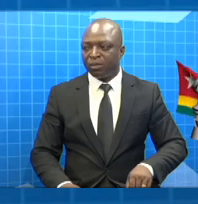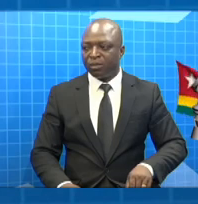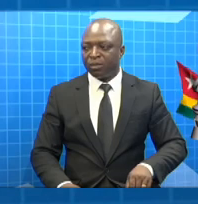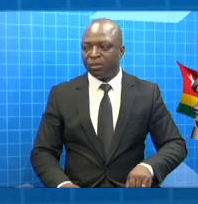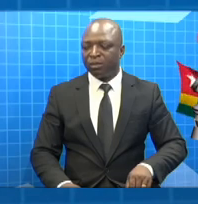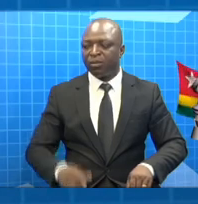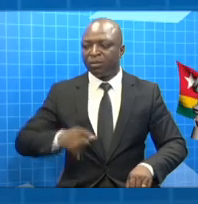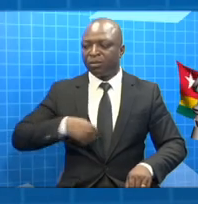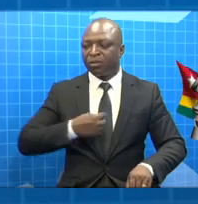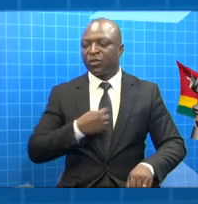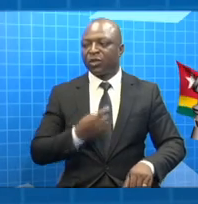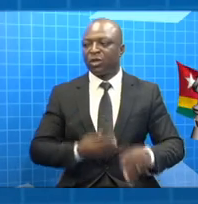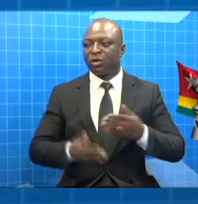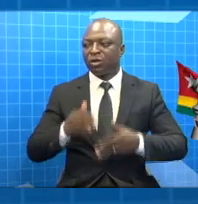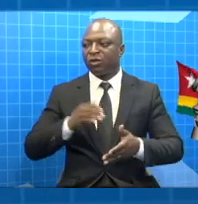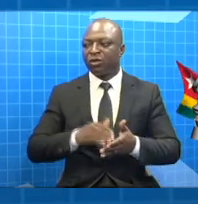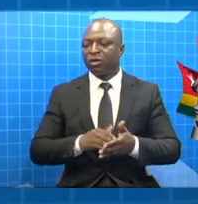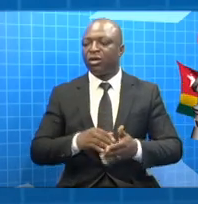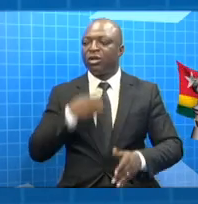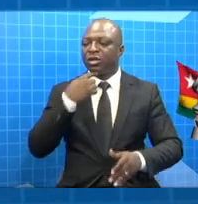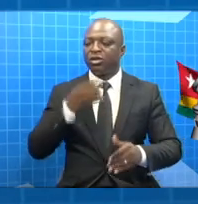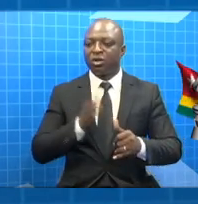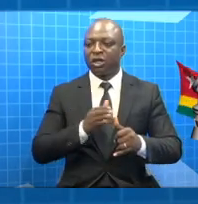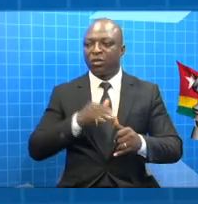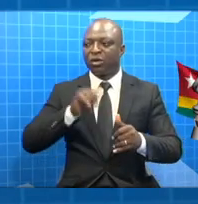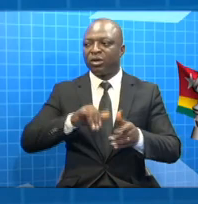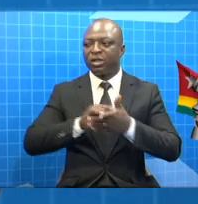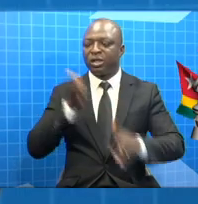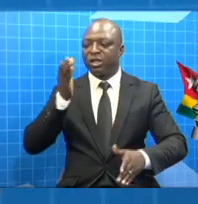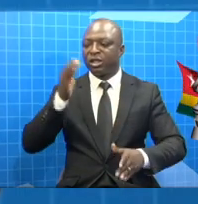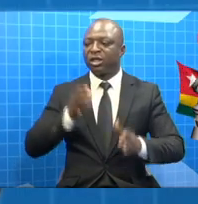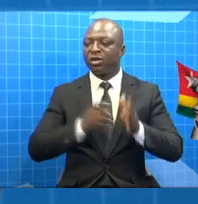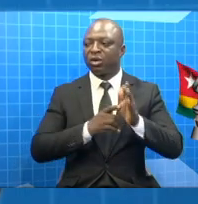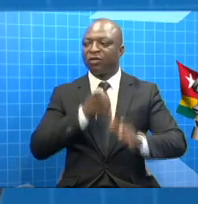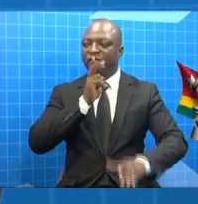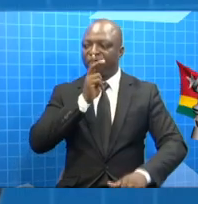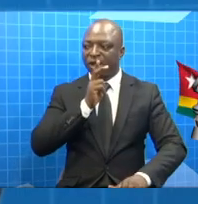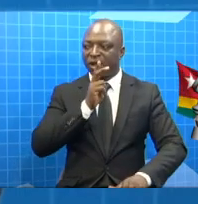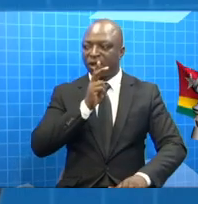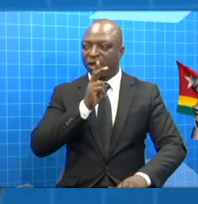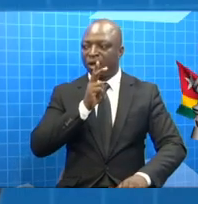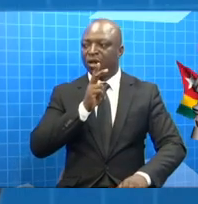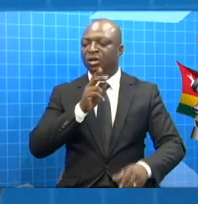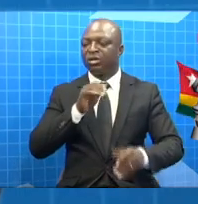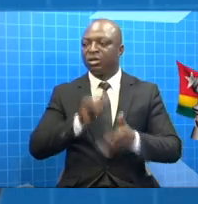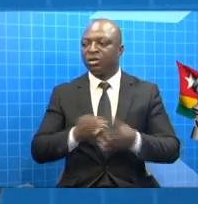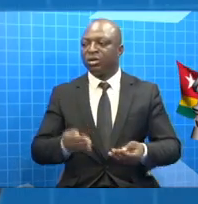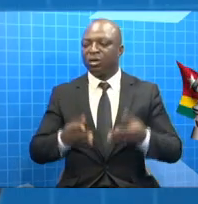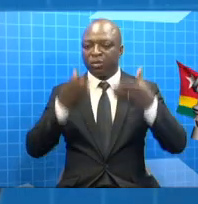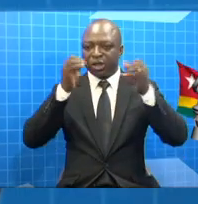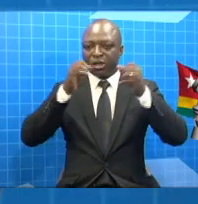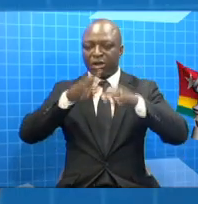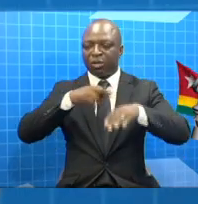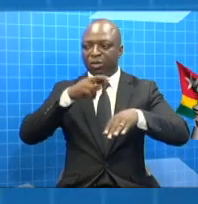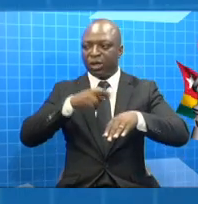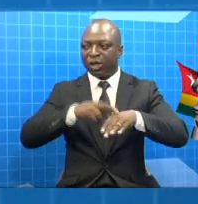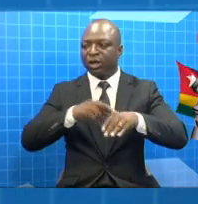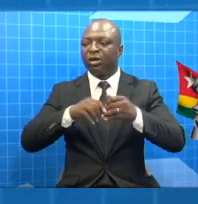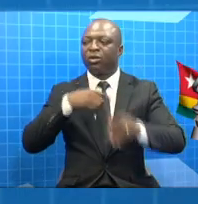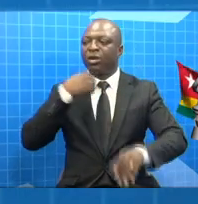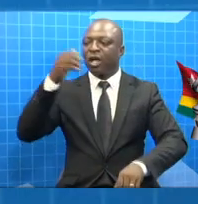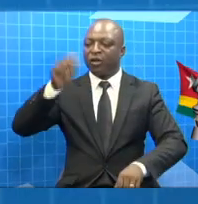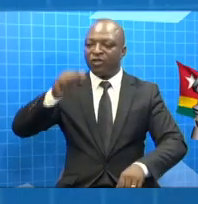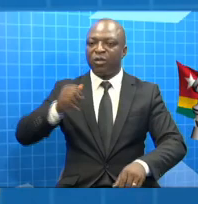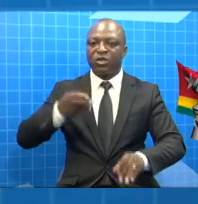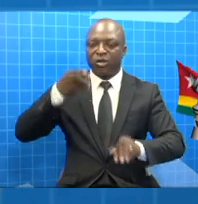Nous revenons. Disons d'abord que c'est un discours qui colle vraiment. Il a donné l'occasion au président de la République de réaffirmer